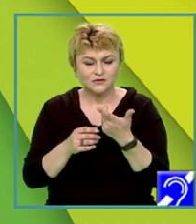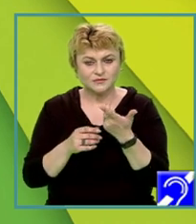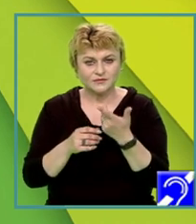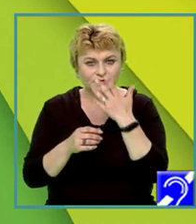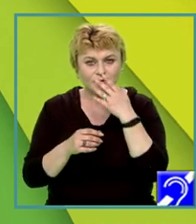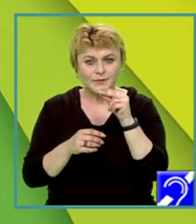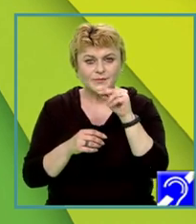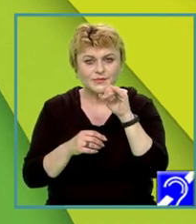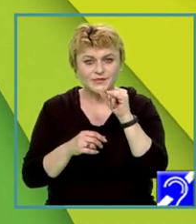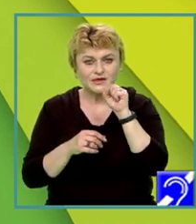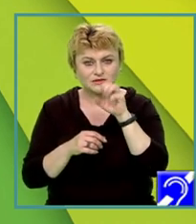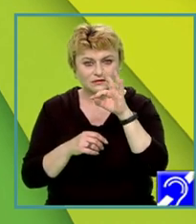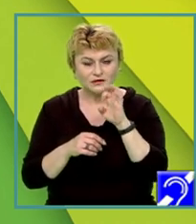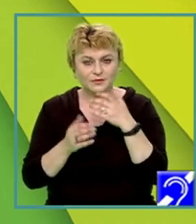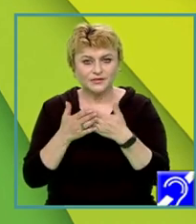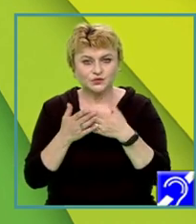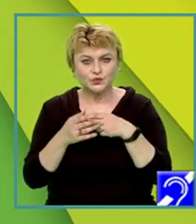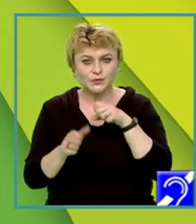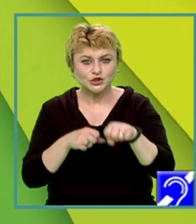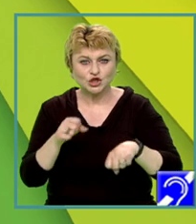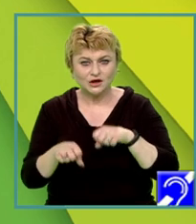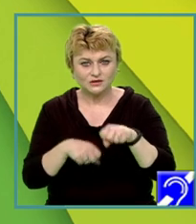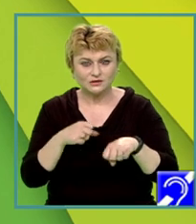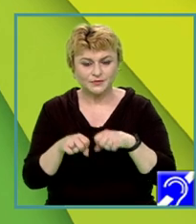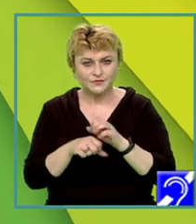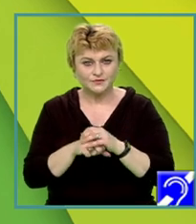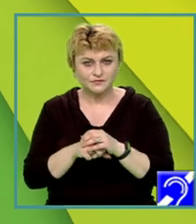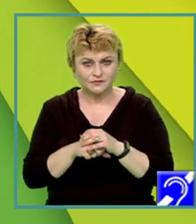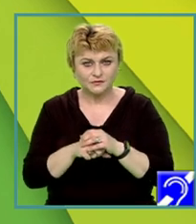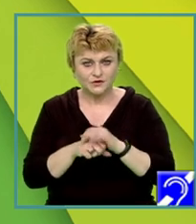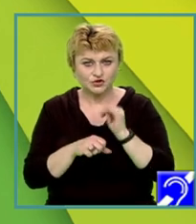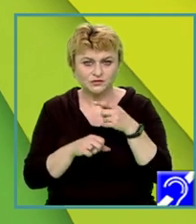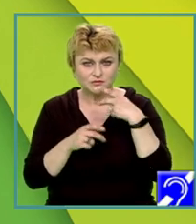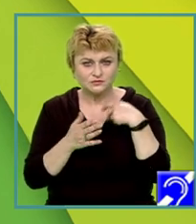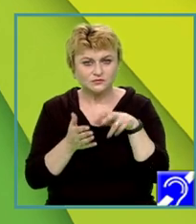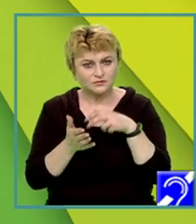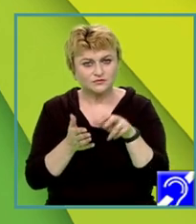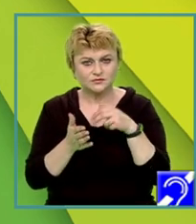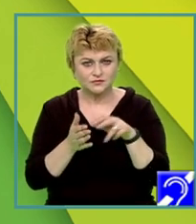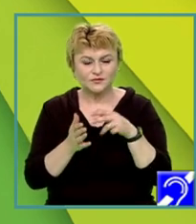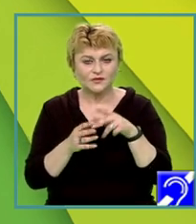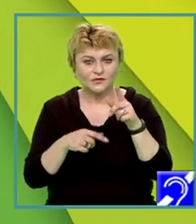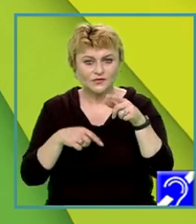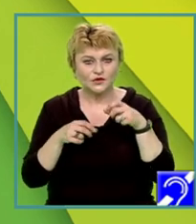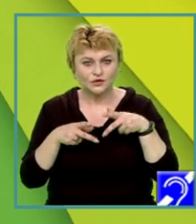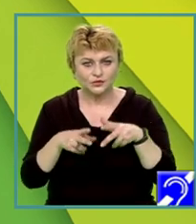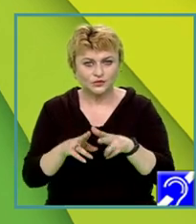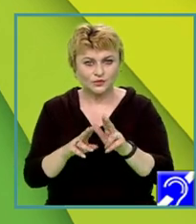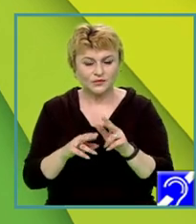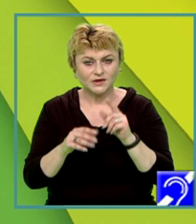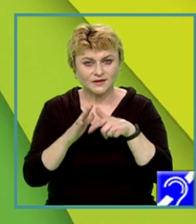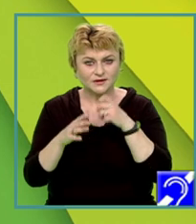biciclete Tudor pornește din punctul A și parcurge o singură dată traseul format din